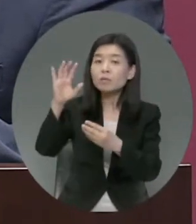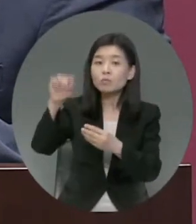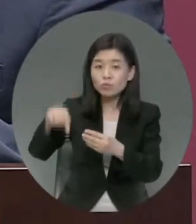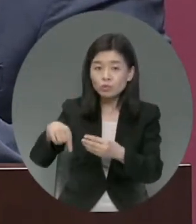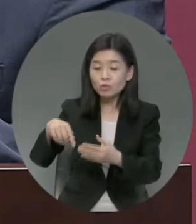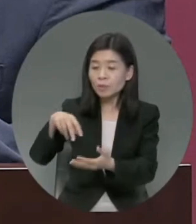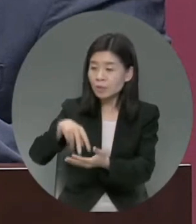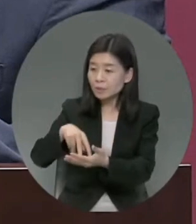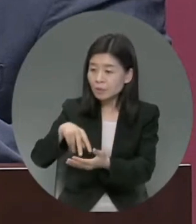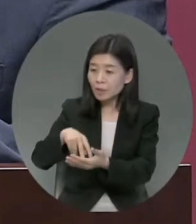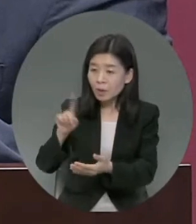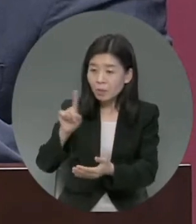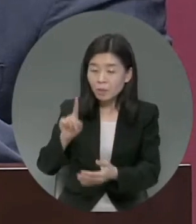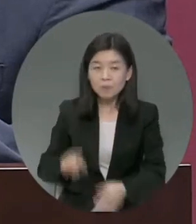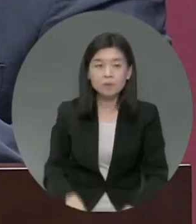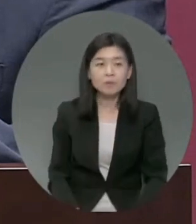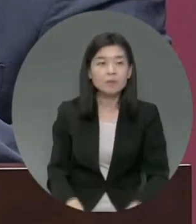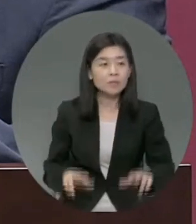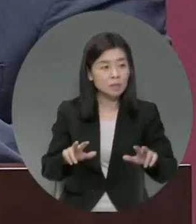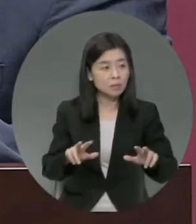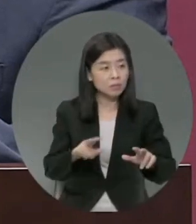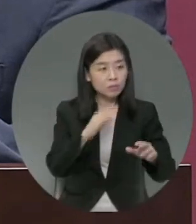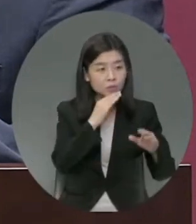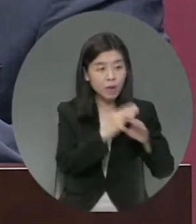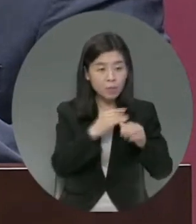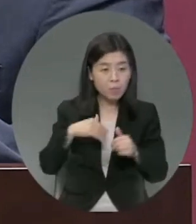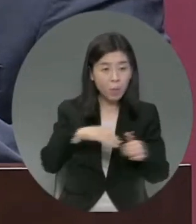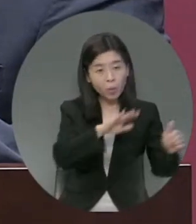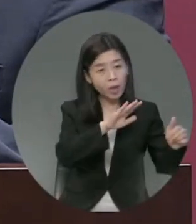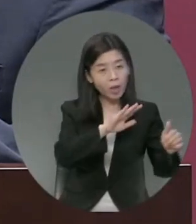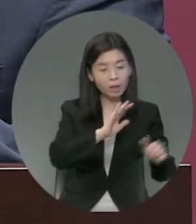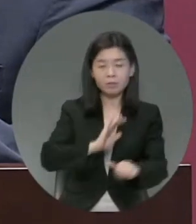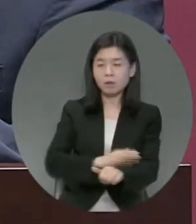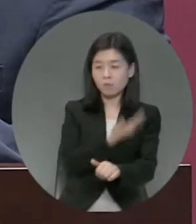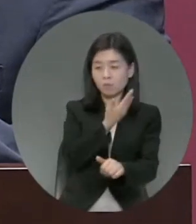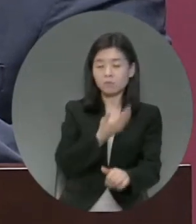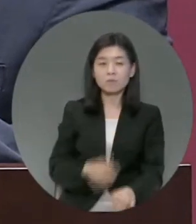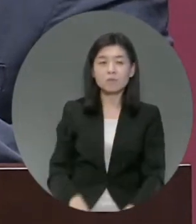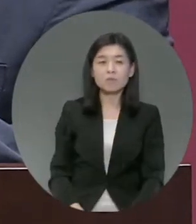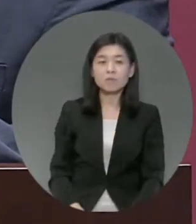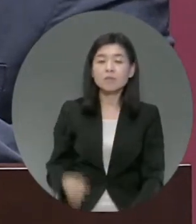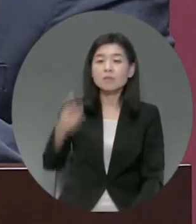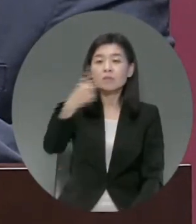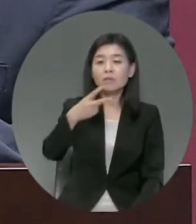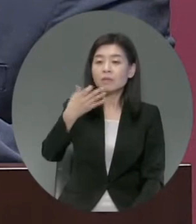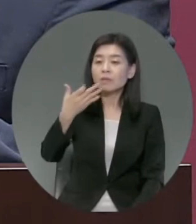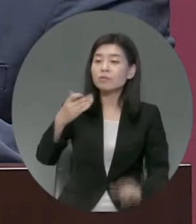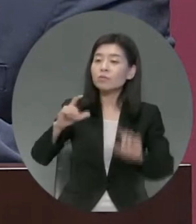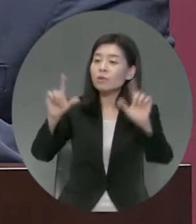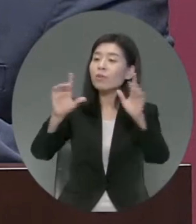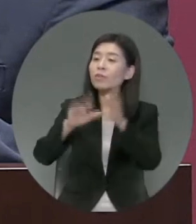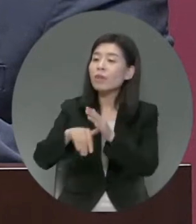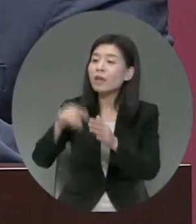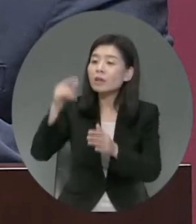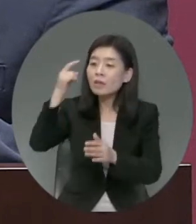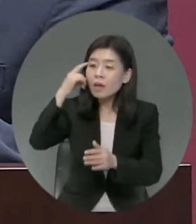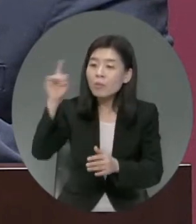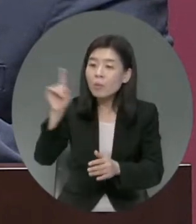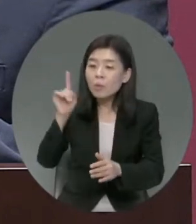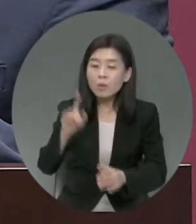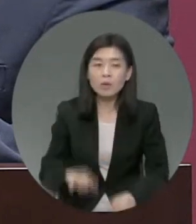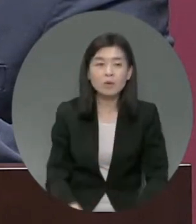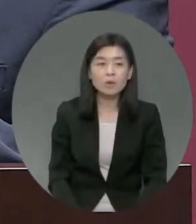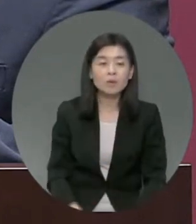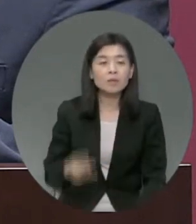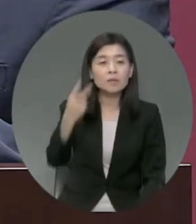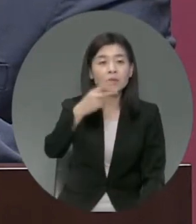뭡니까? 현재 입장은 잘못됐다는 겁니다. 19년도 입장은 뭐였습니까? 19년도 입장은 그 뭐 우리 저